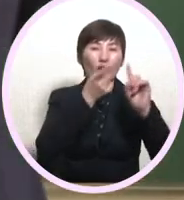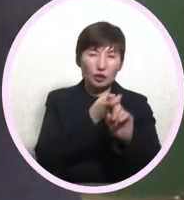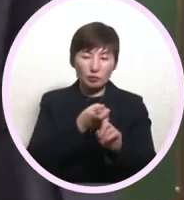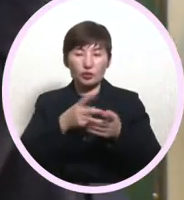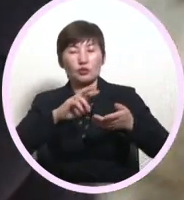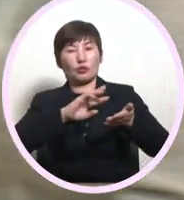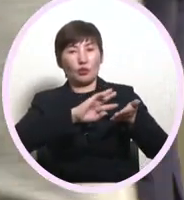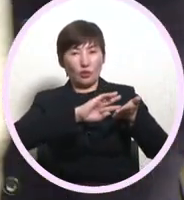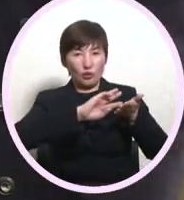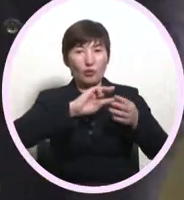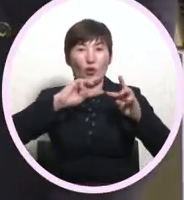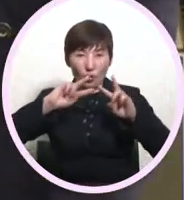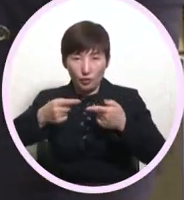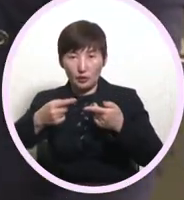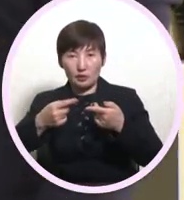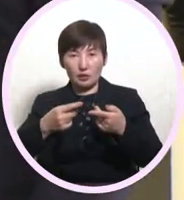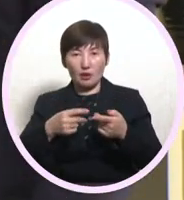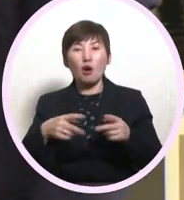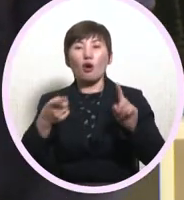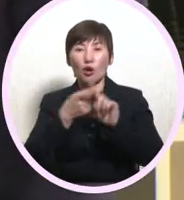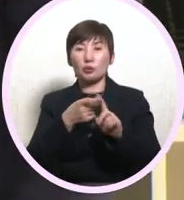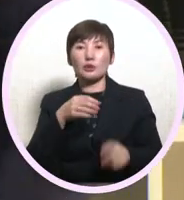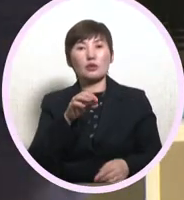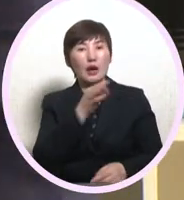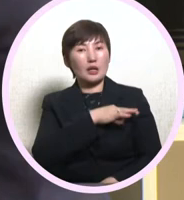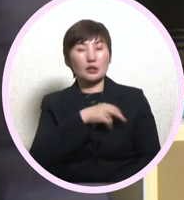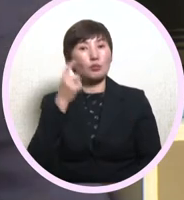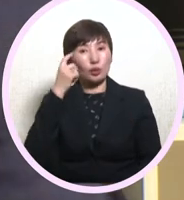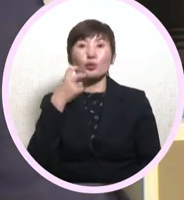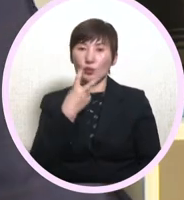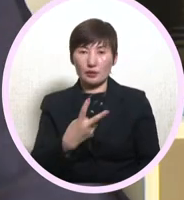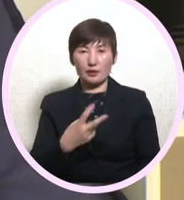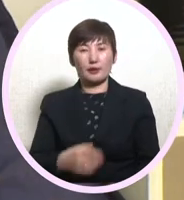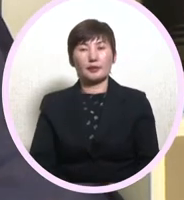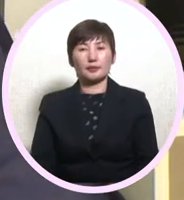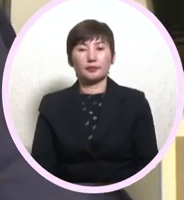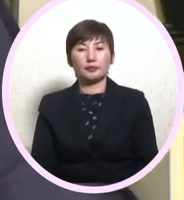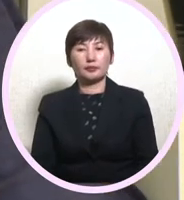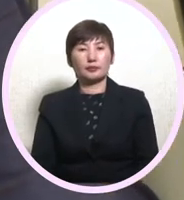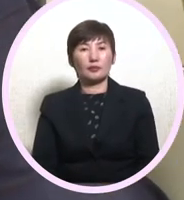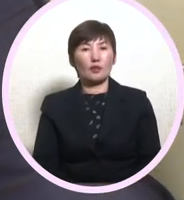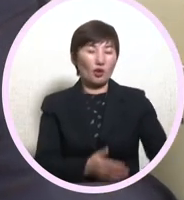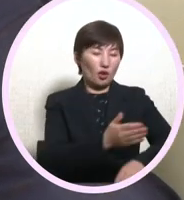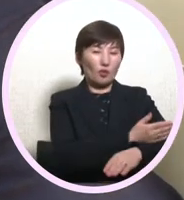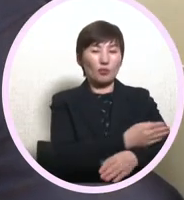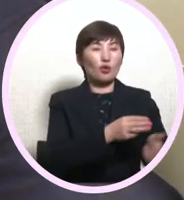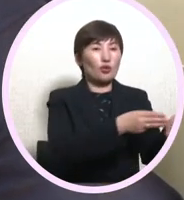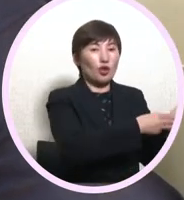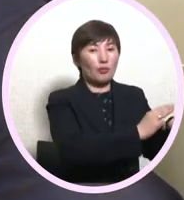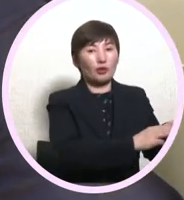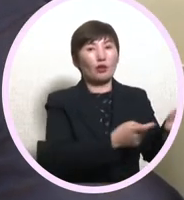хувирган энэ томьёогоо хувирган дахиад ашиглаж бодож үзье. За тэгвэл хэдүүлээ дахиад томьёогоо сань хурдны